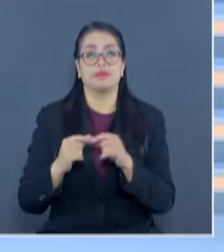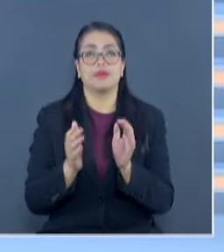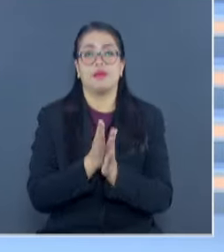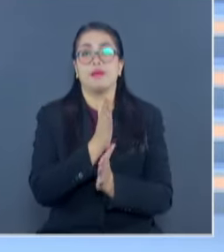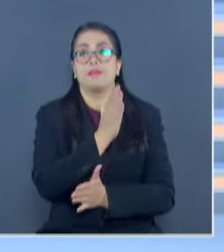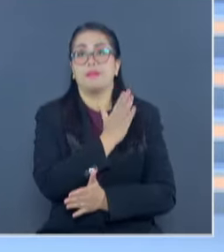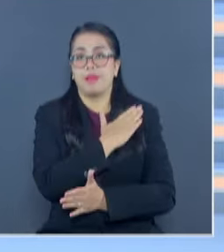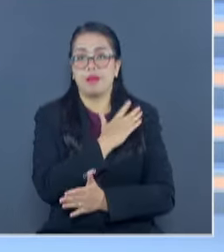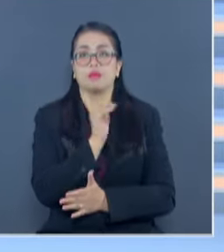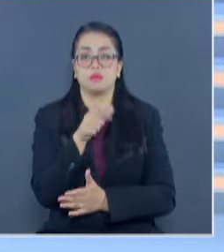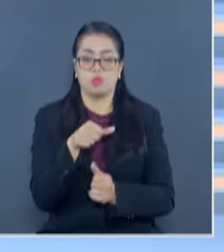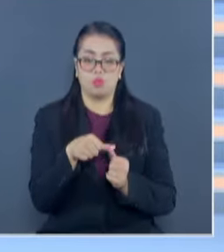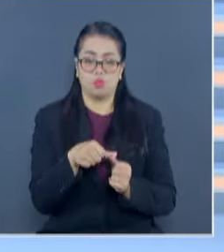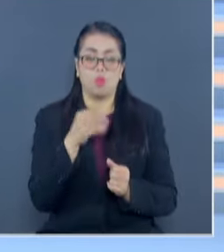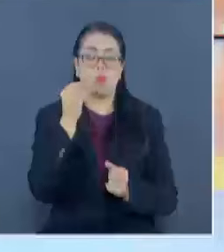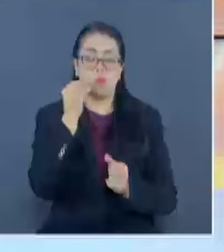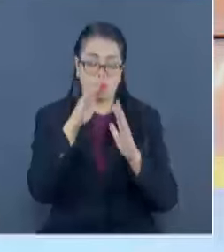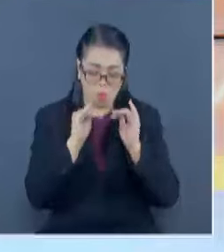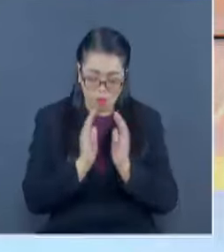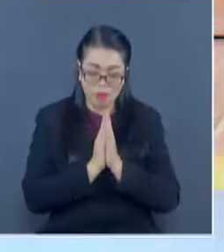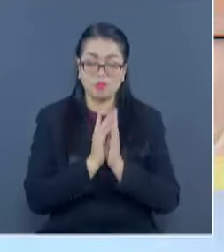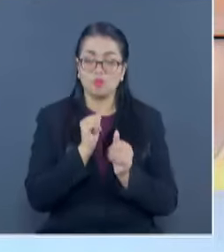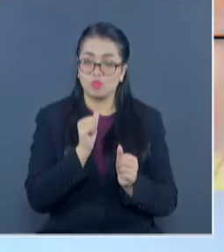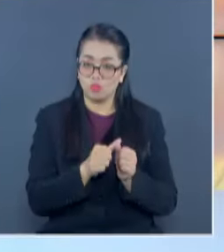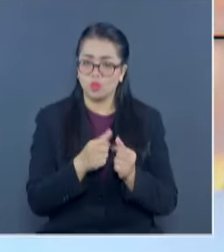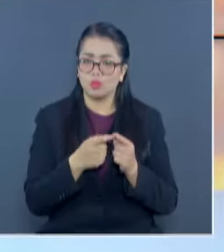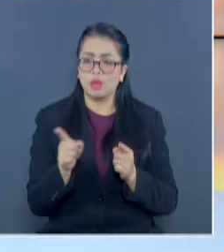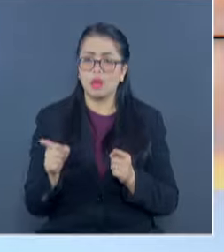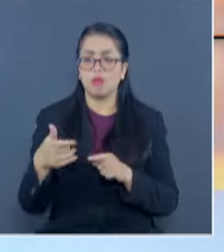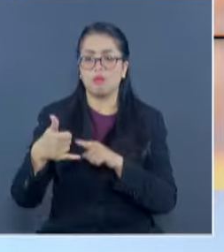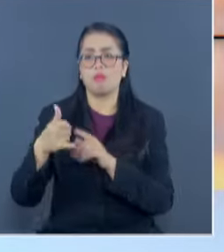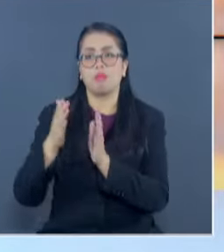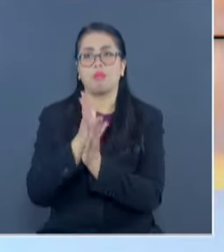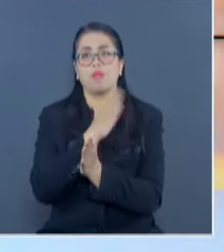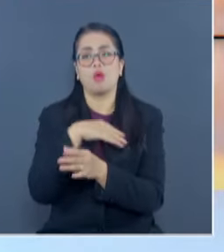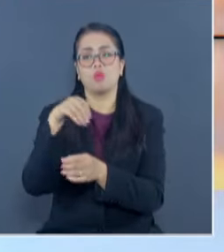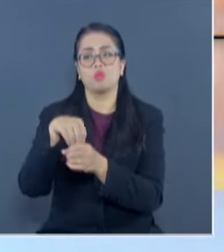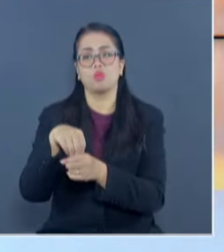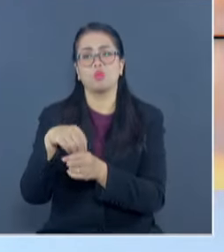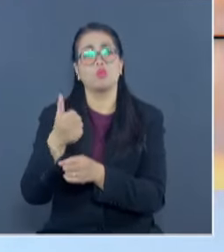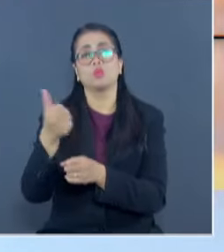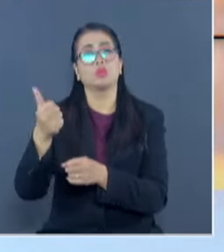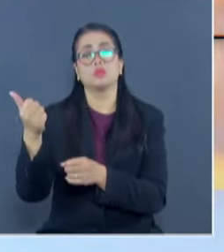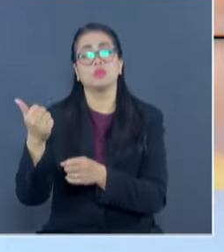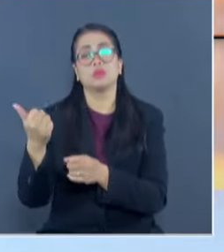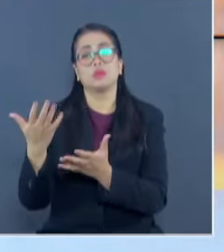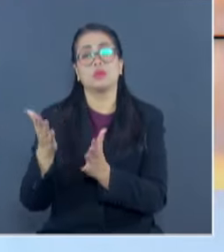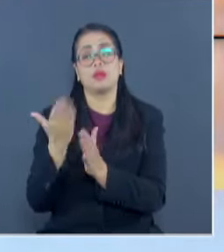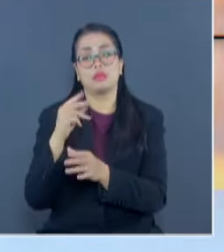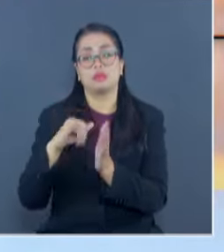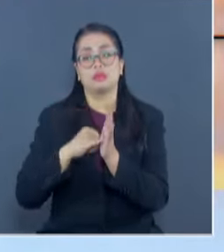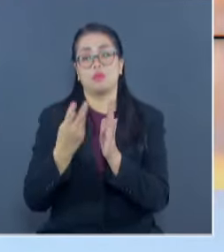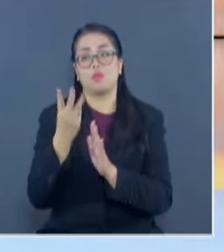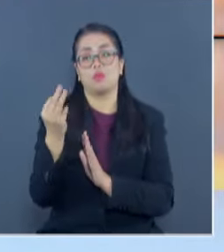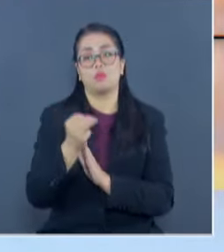ระปกติก็ควรจะจำวัดอยู่ที่วัดแต่ทำไมพระรูปนี้ที่มุกดาหารเอาอีกแล้วครับคุณผู้ชมฮะก่อนหน้านี้เคยล้าง